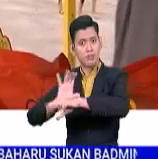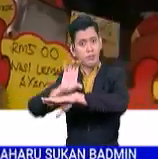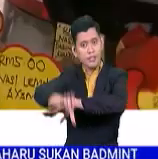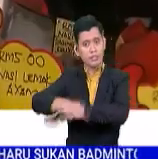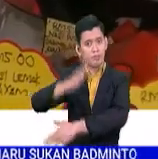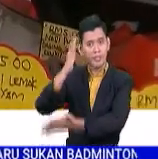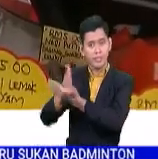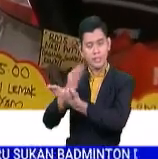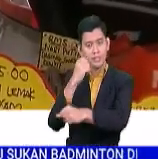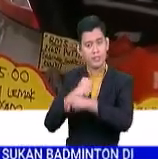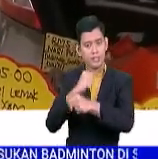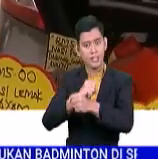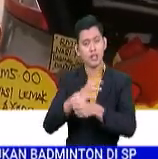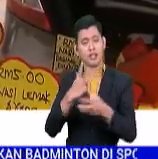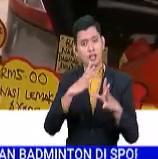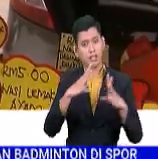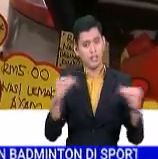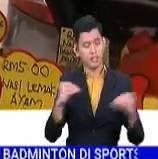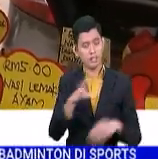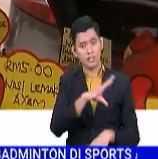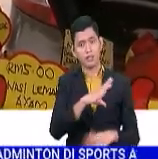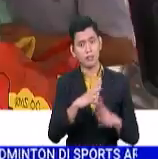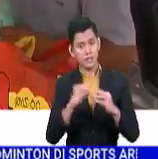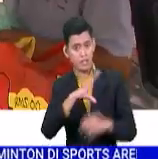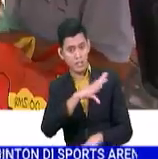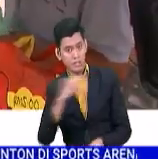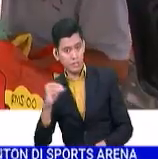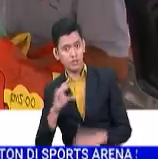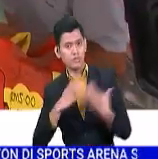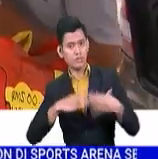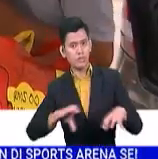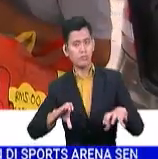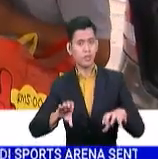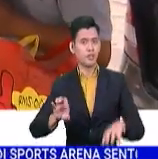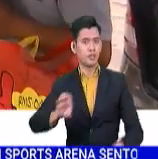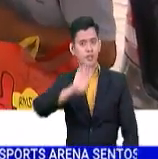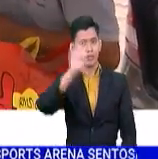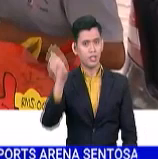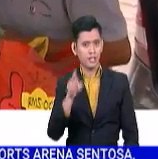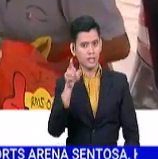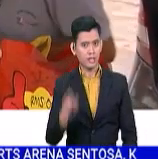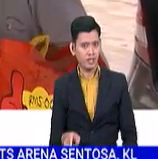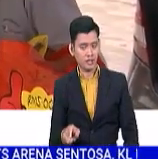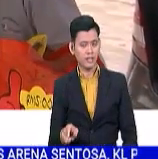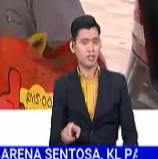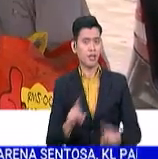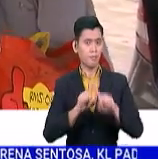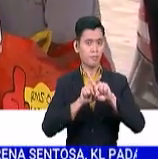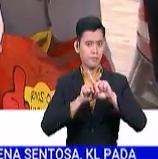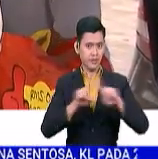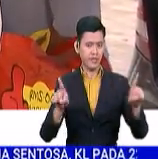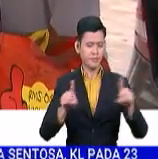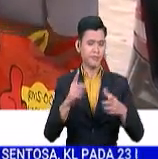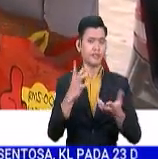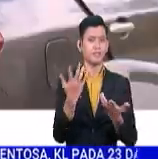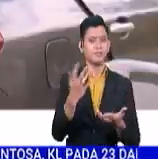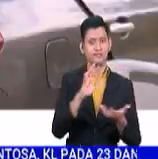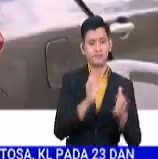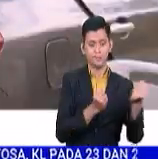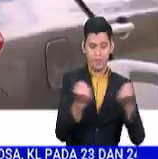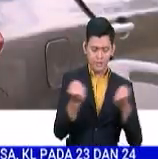kerja. Mencuba perkhidmatan e-hailing kemudiannya, namun keretanya pula rosak. Kadang hidup memang